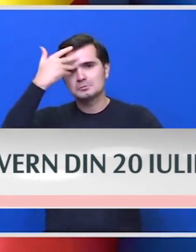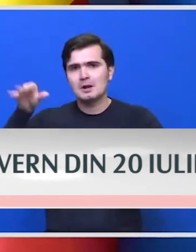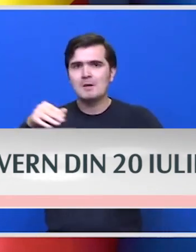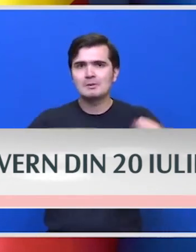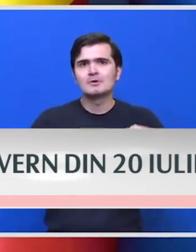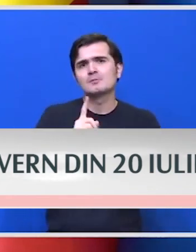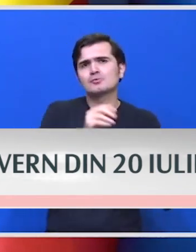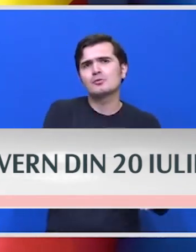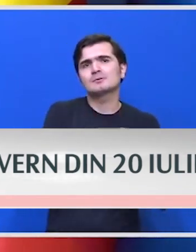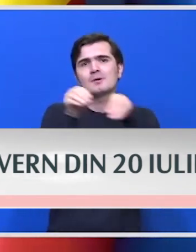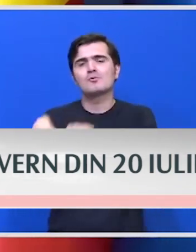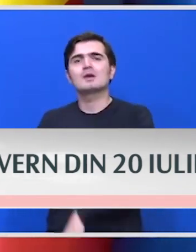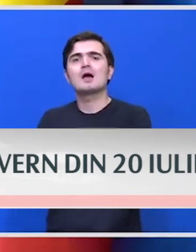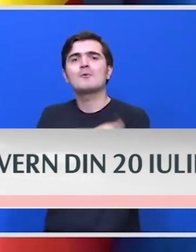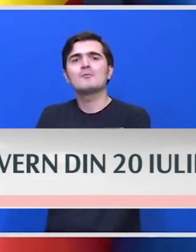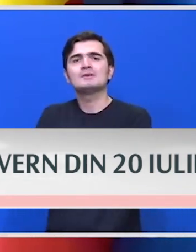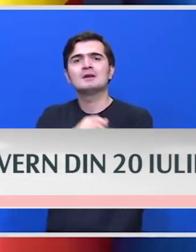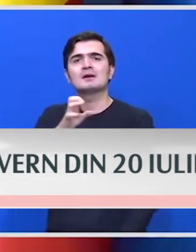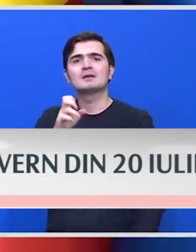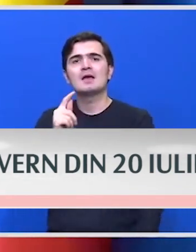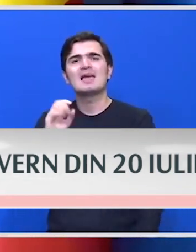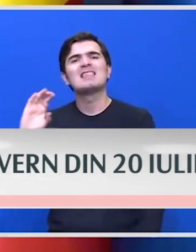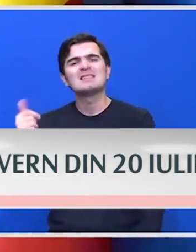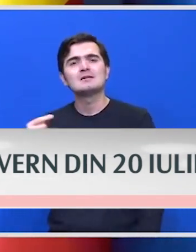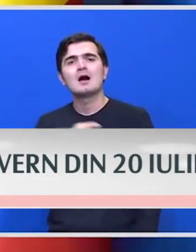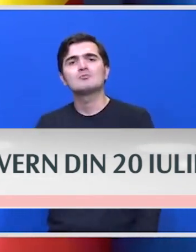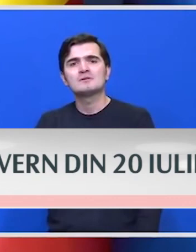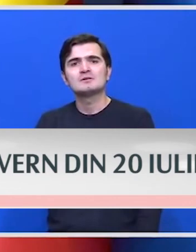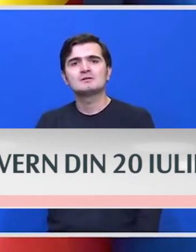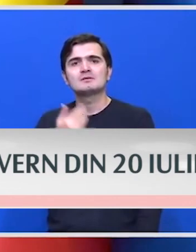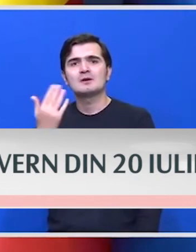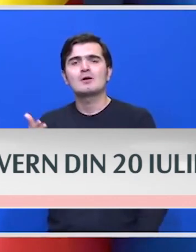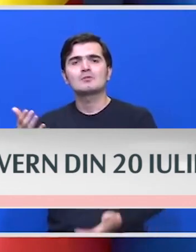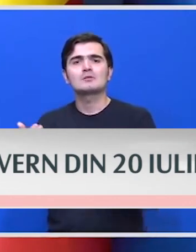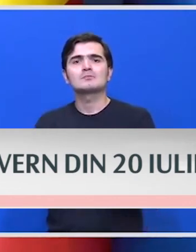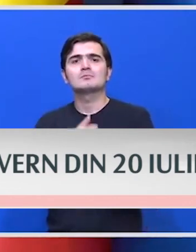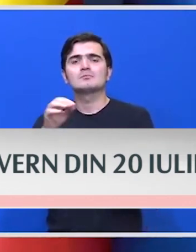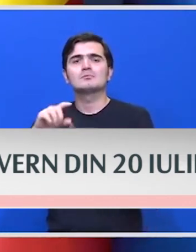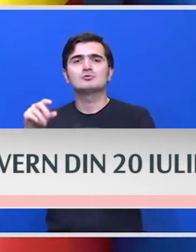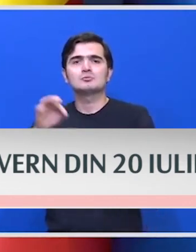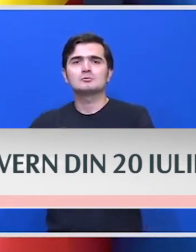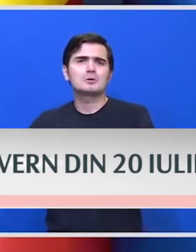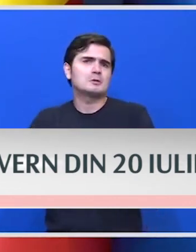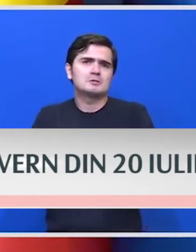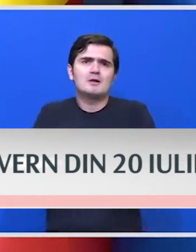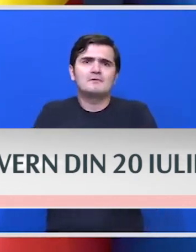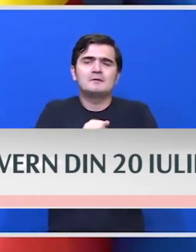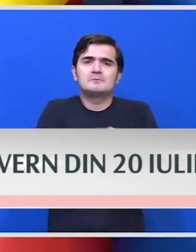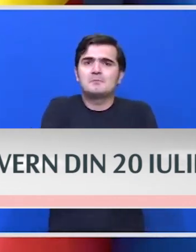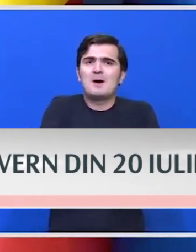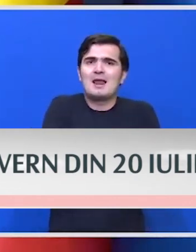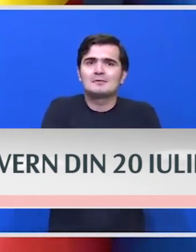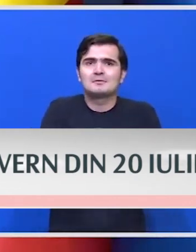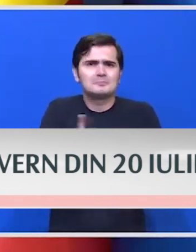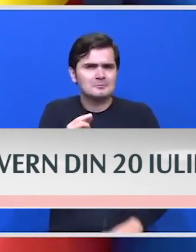Comisia de Etică a Universității care i-a acordat doctoratul. Deci, e spălat efectiv. Nu vă simțiți